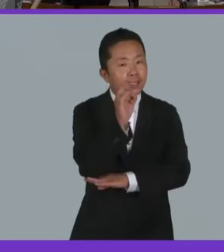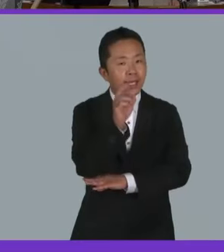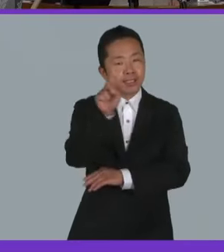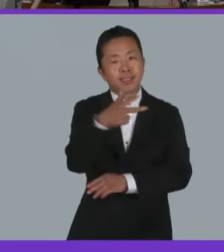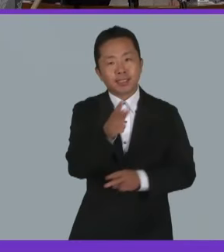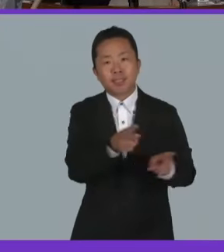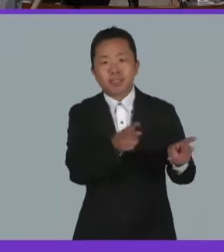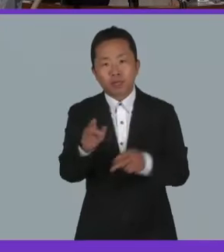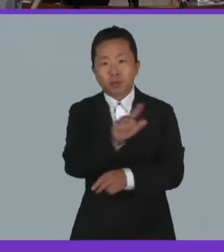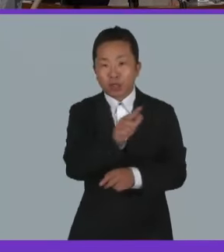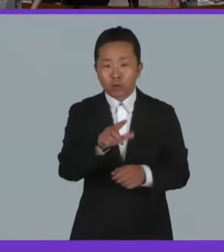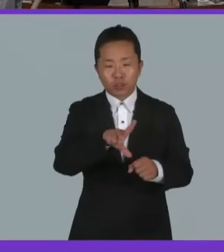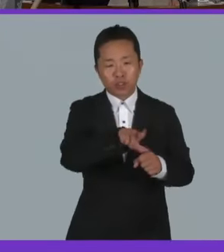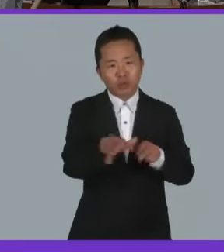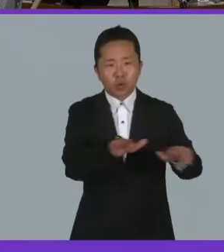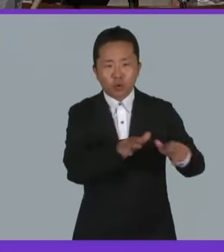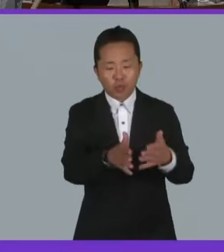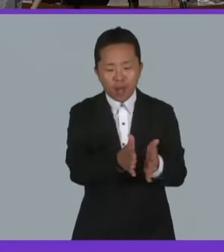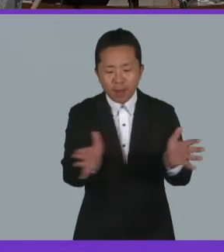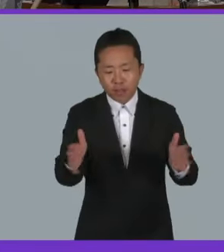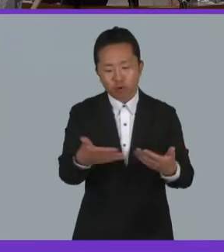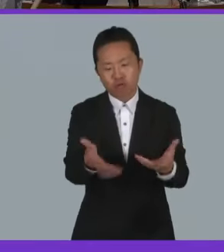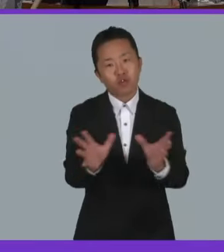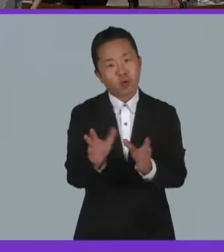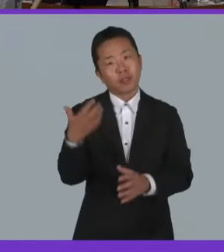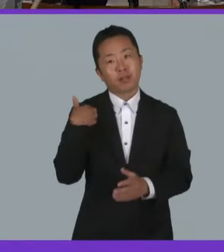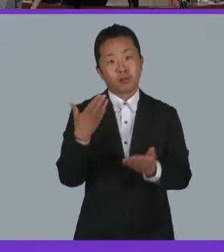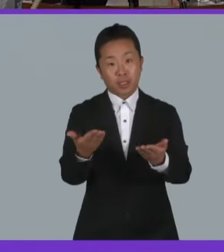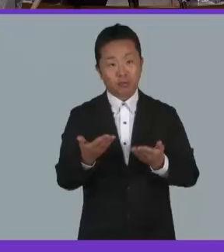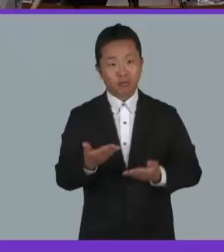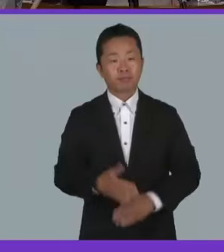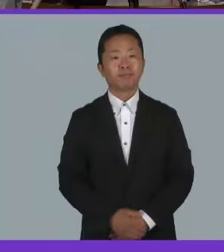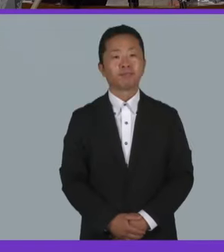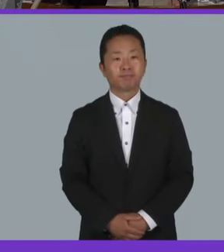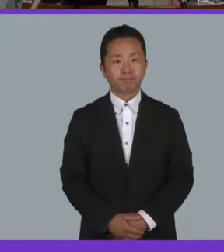行政の幅広い分野をご担当いただきたいと考えております。